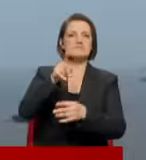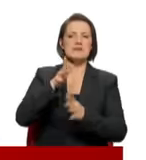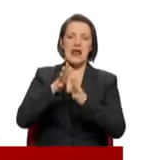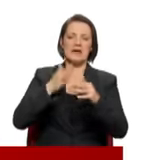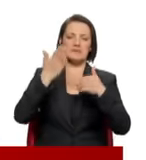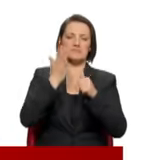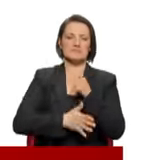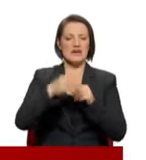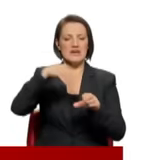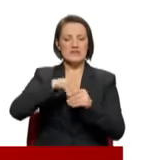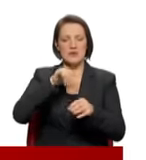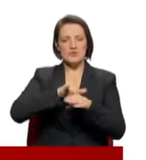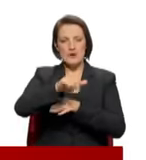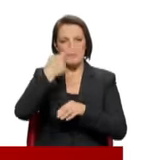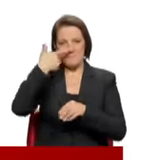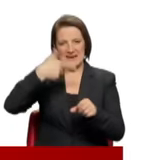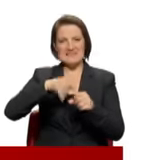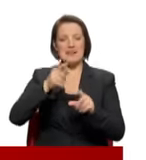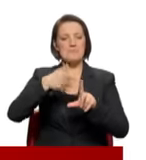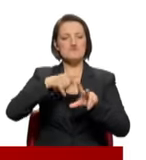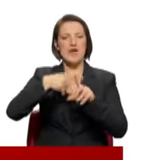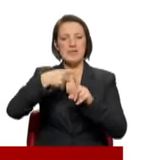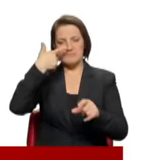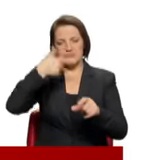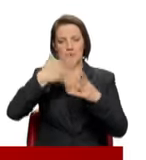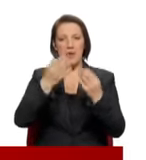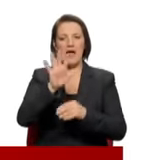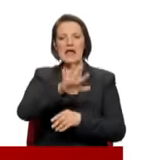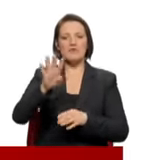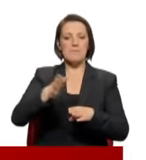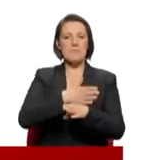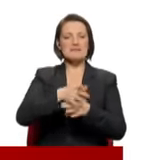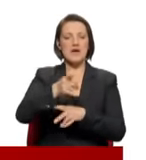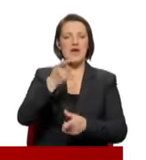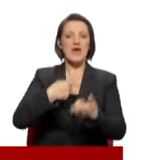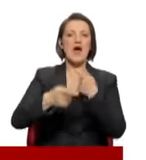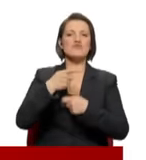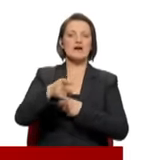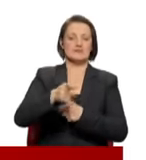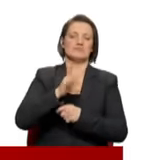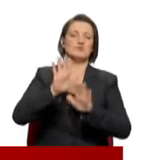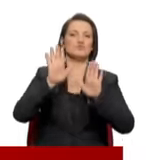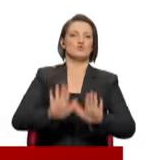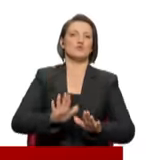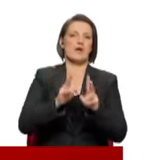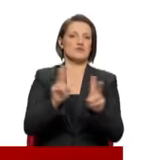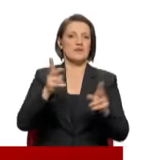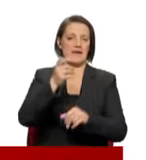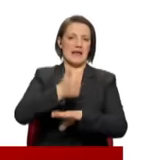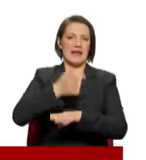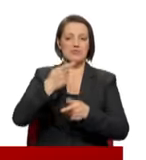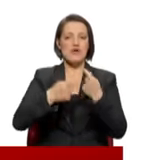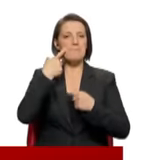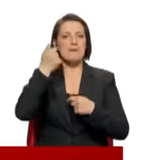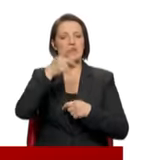gidildi. Aralarında uçak benzini ve jet yakıtı da olan 54 ürün grubunda ihracatın durdurulduğunu açıkladı iktidar. Ticaret